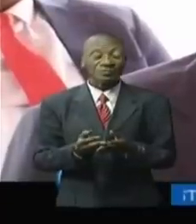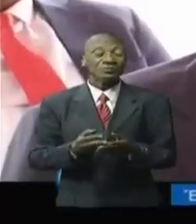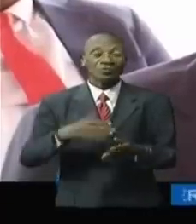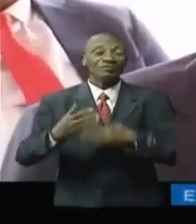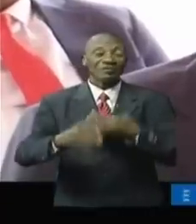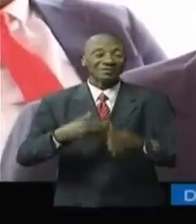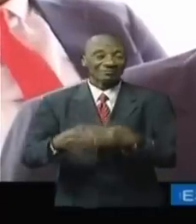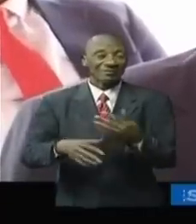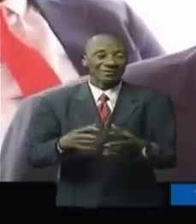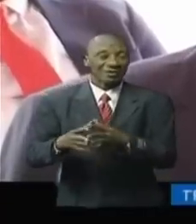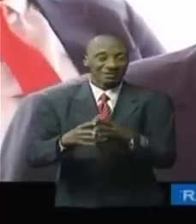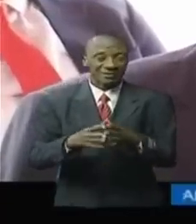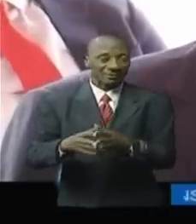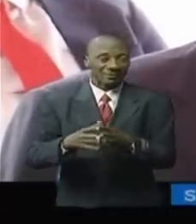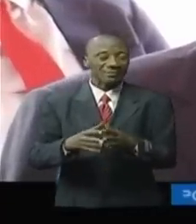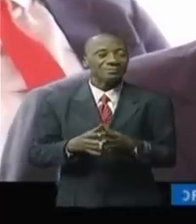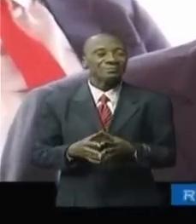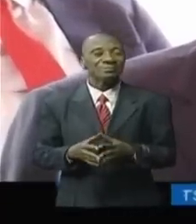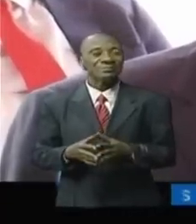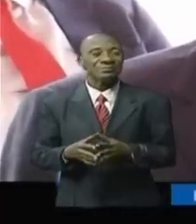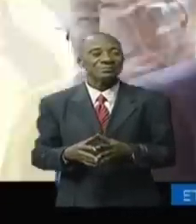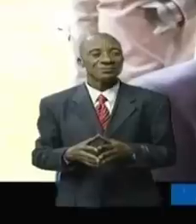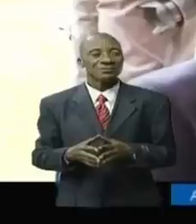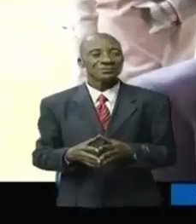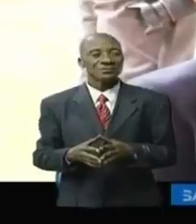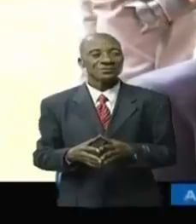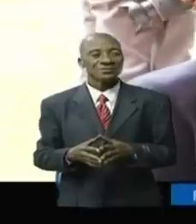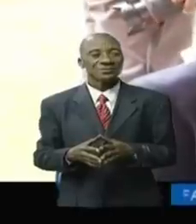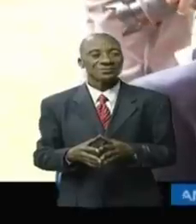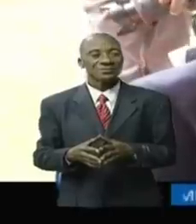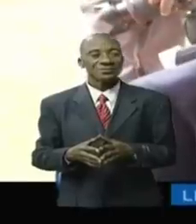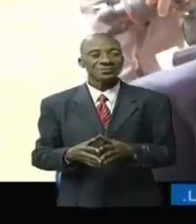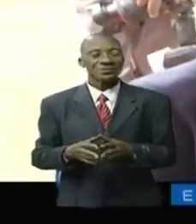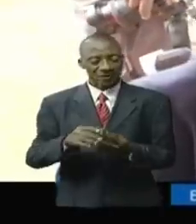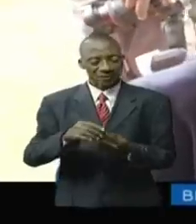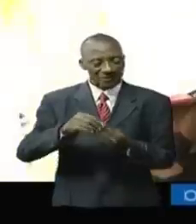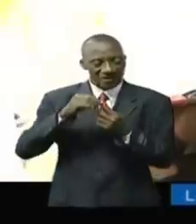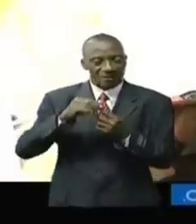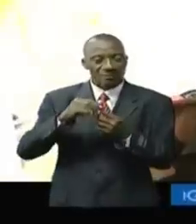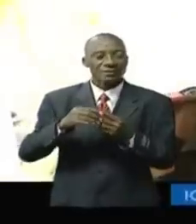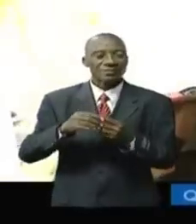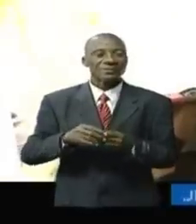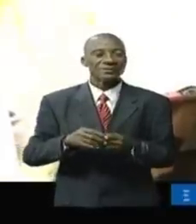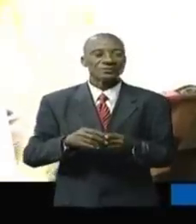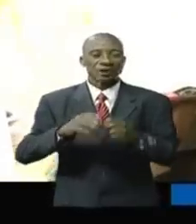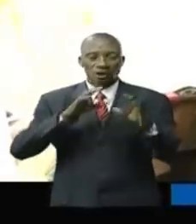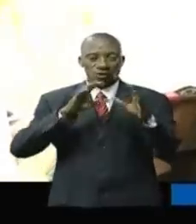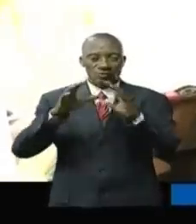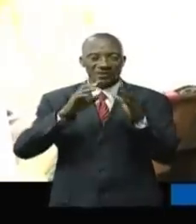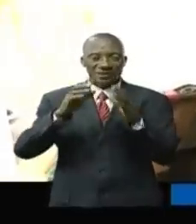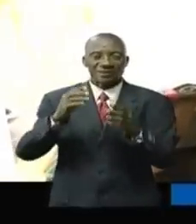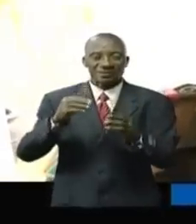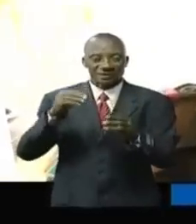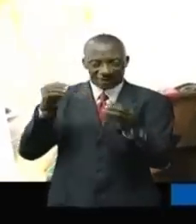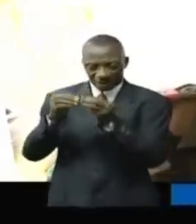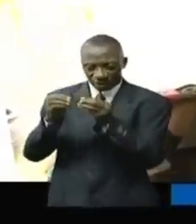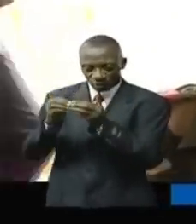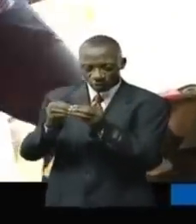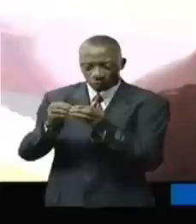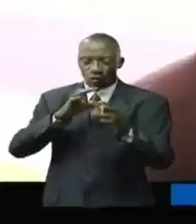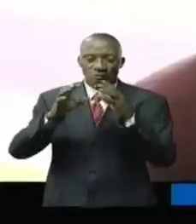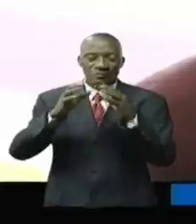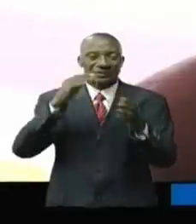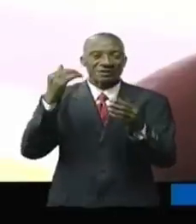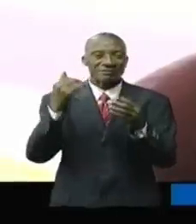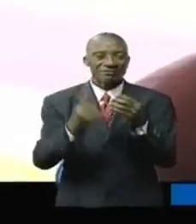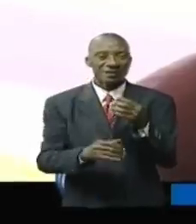opérationnels feront l'objet d'une communication ultérieure spécifique. Les communiqués finaux du troisième conclave produit par